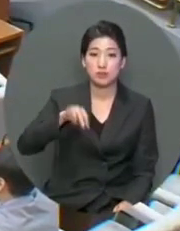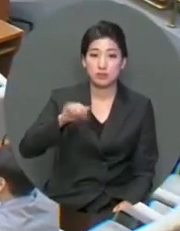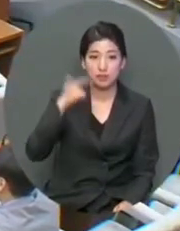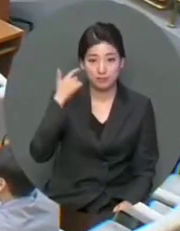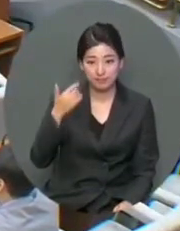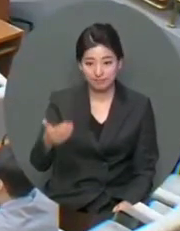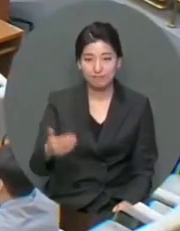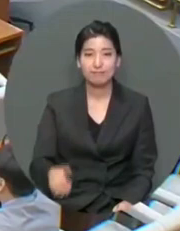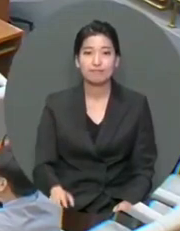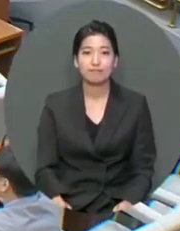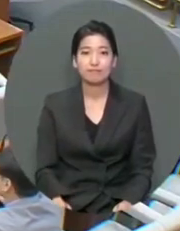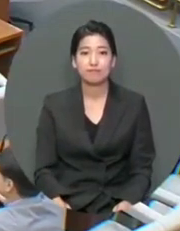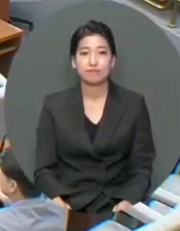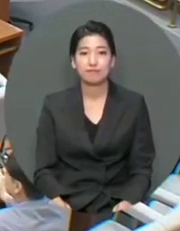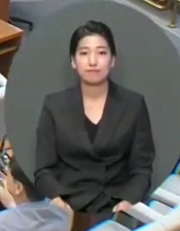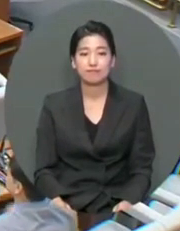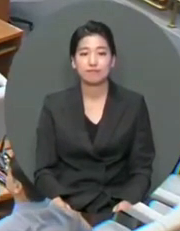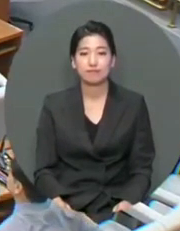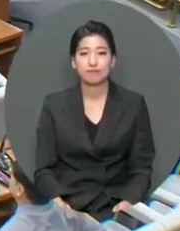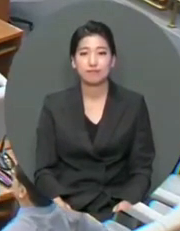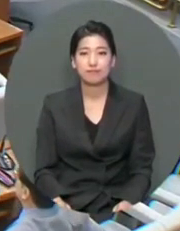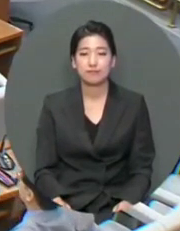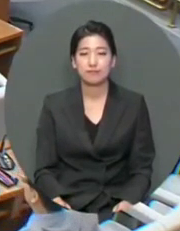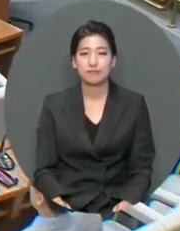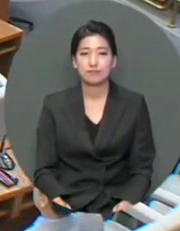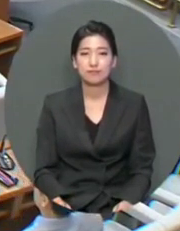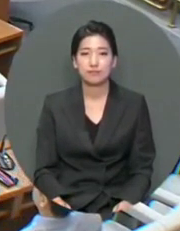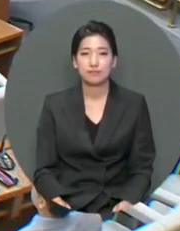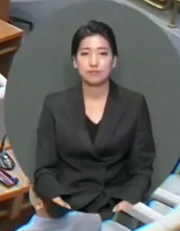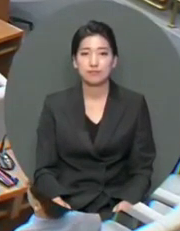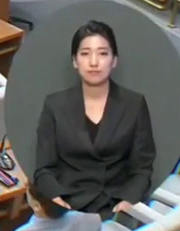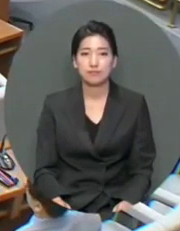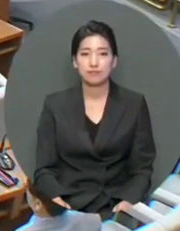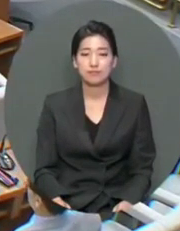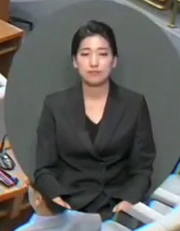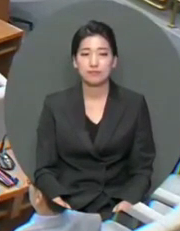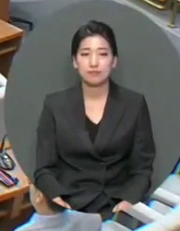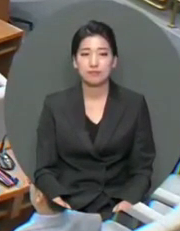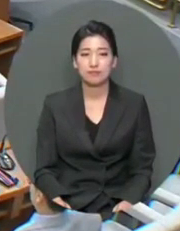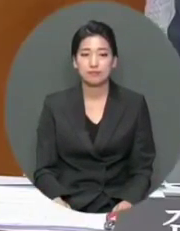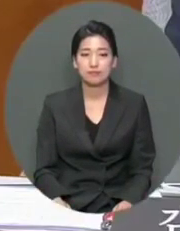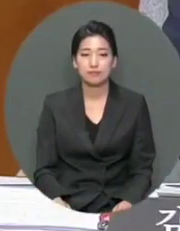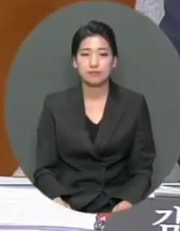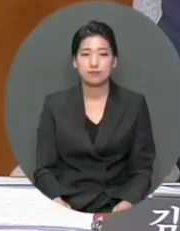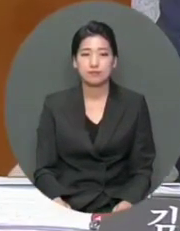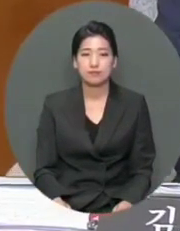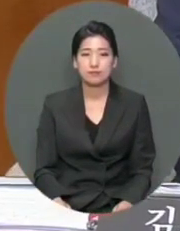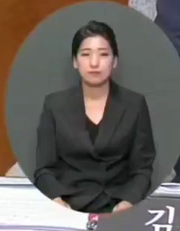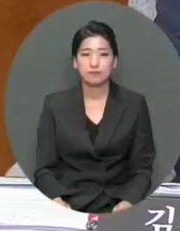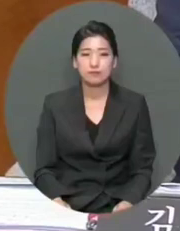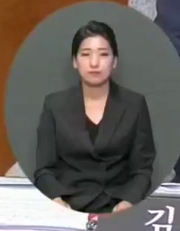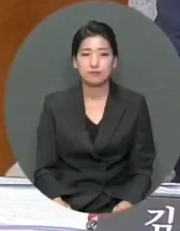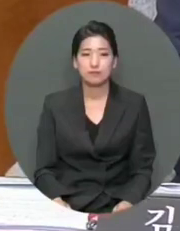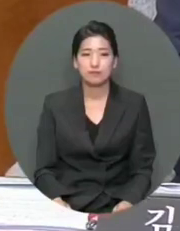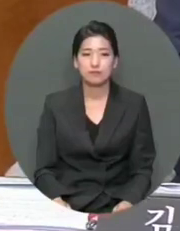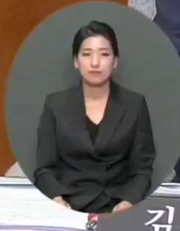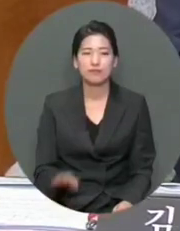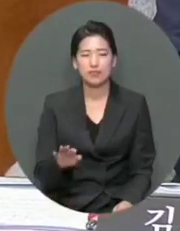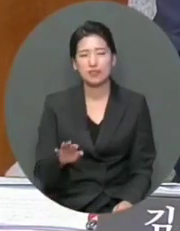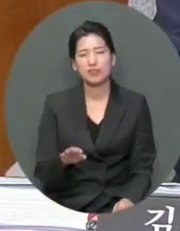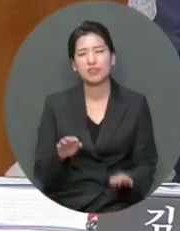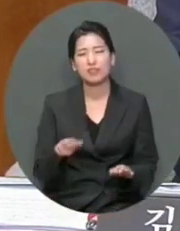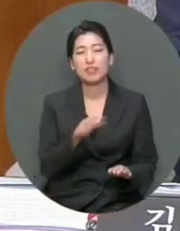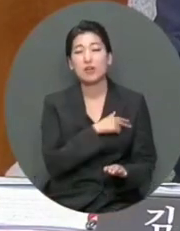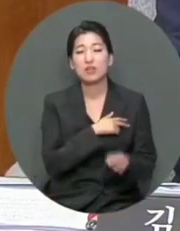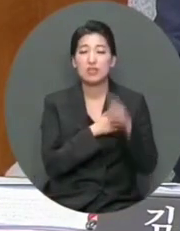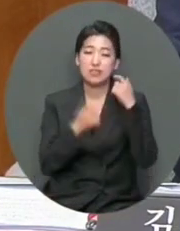주시기 바랍니다. 예, 예, 후보자님. 이제 뭐 의원님들 질의하는 과정에서 이런저런 예를